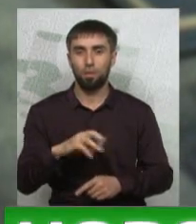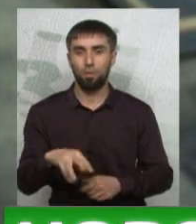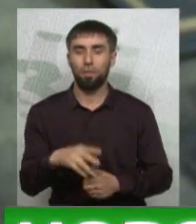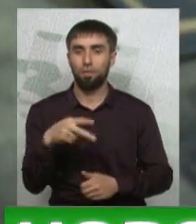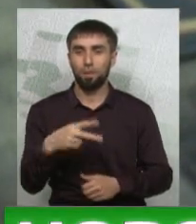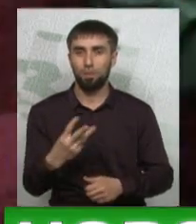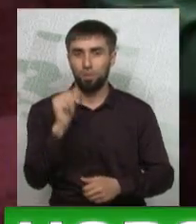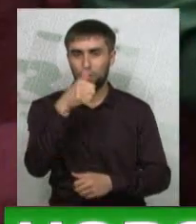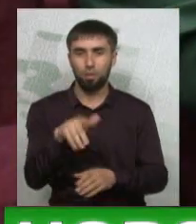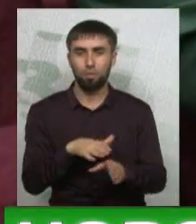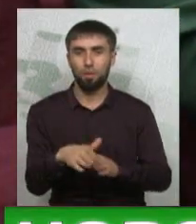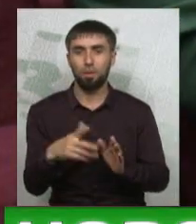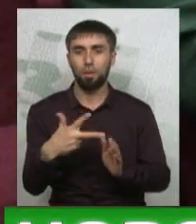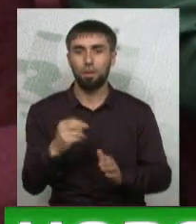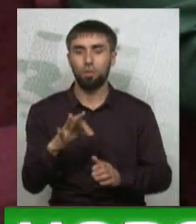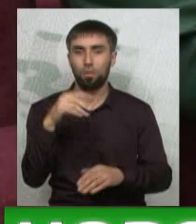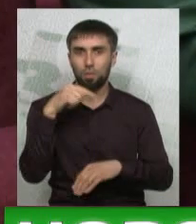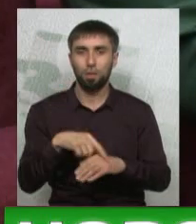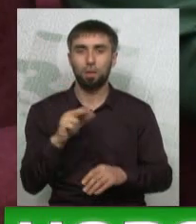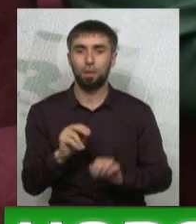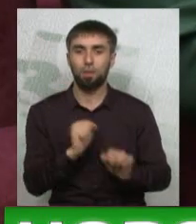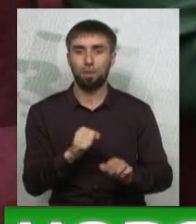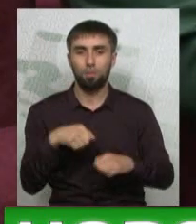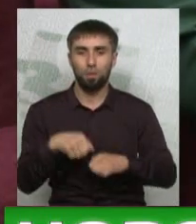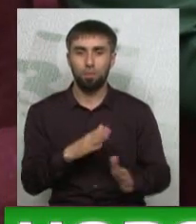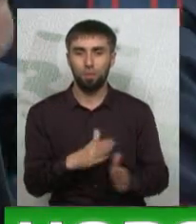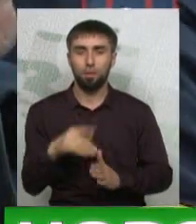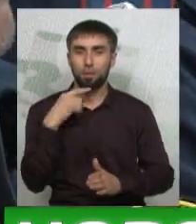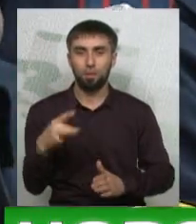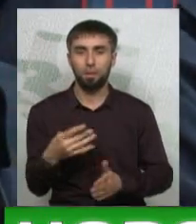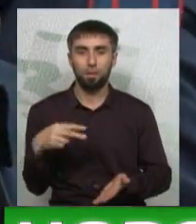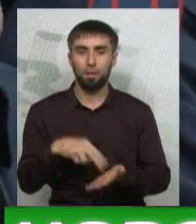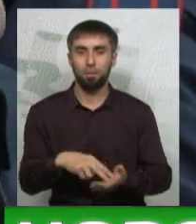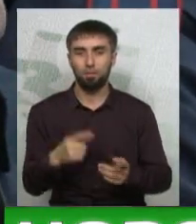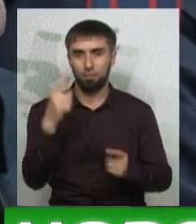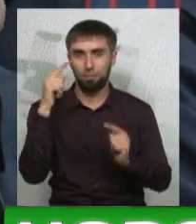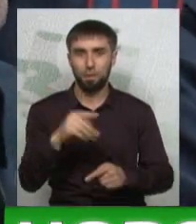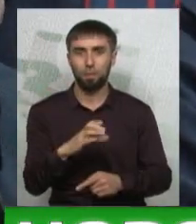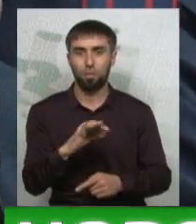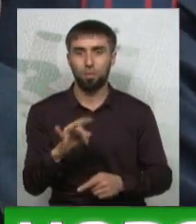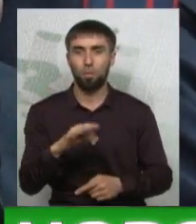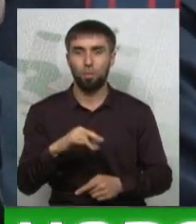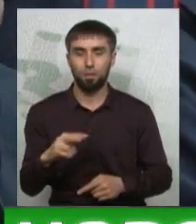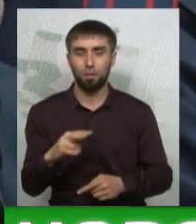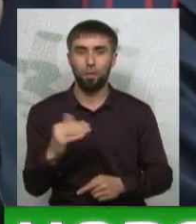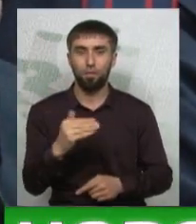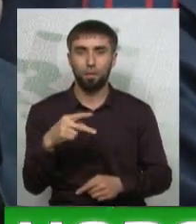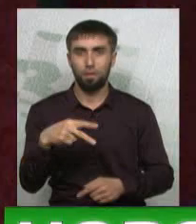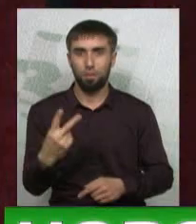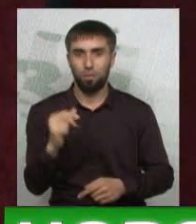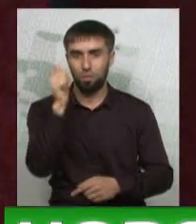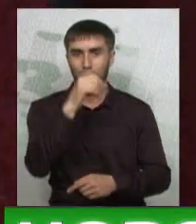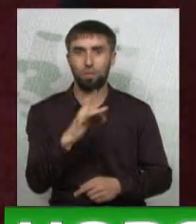году исполняется ровно 30 лет с момента, как на защиту правопорядка в республике встали легендарные СОБР и ОМОН. С февраля